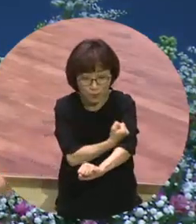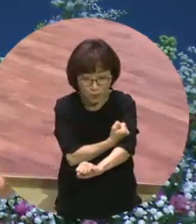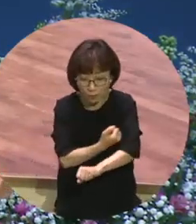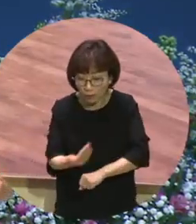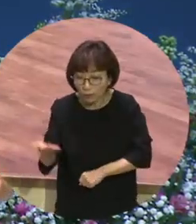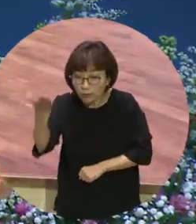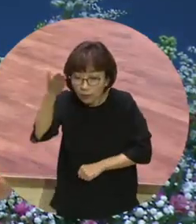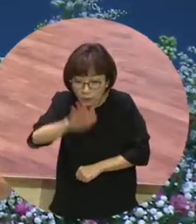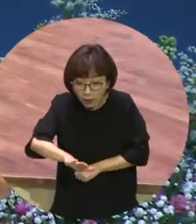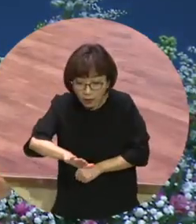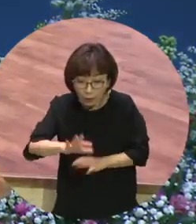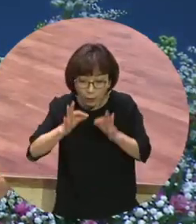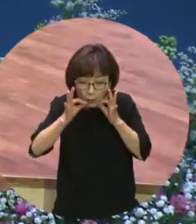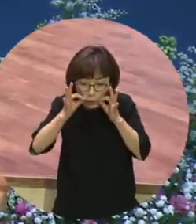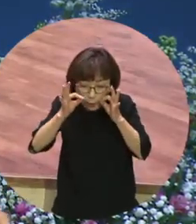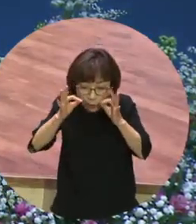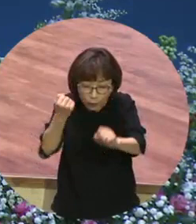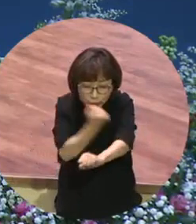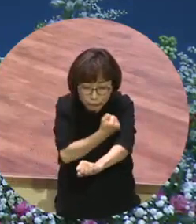뭐냐?